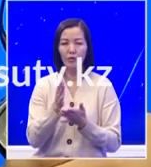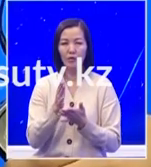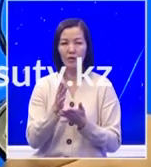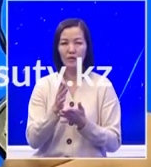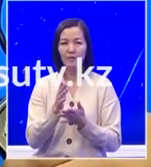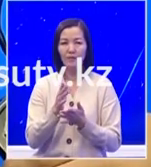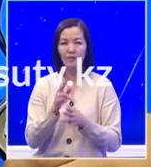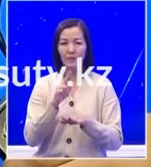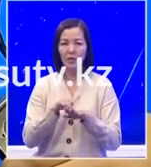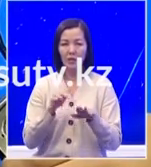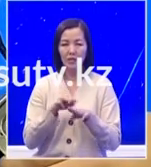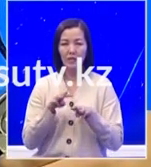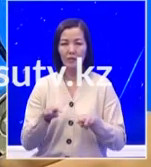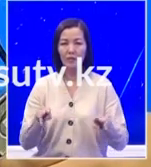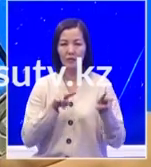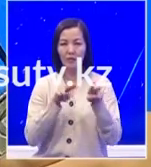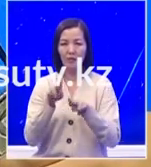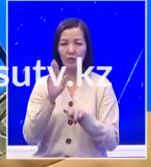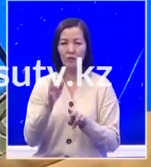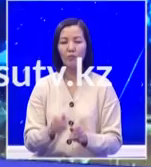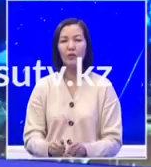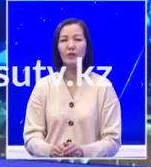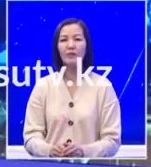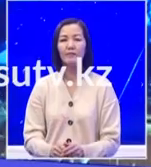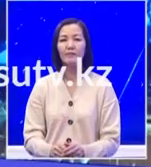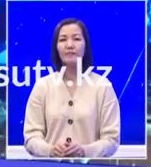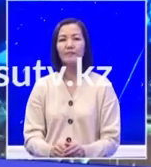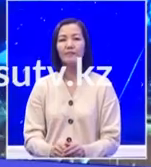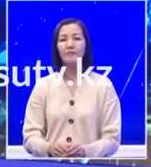барысы ішкі істер министрліктің бақылауында тұр.